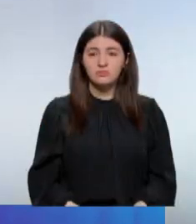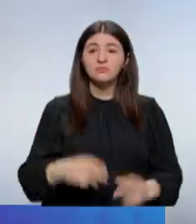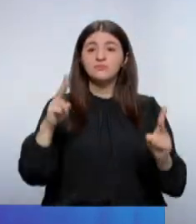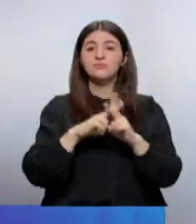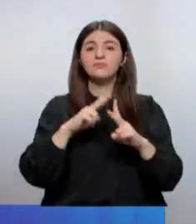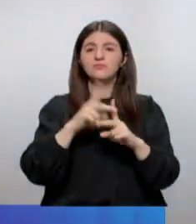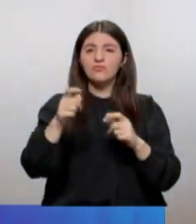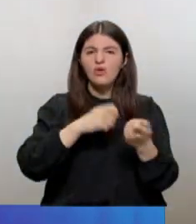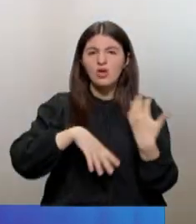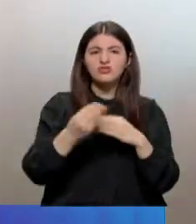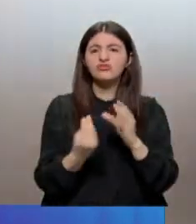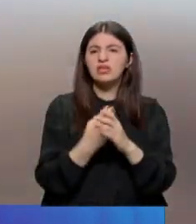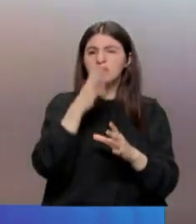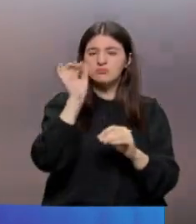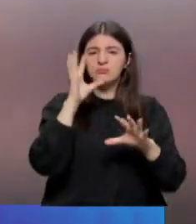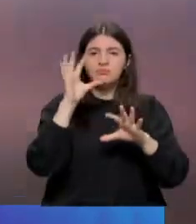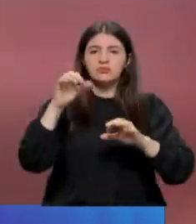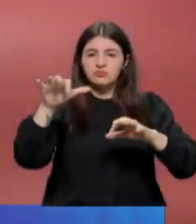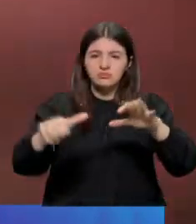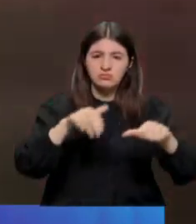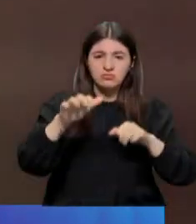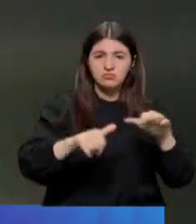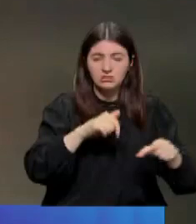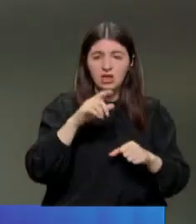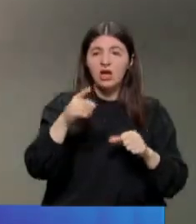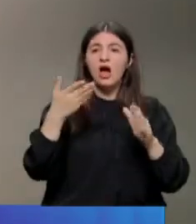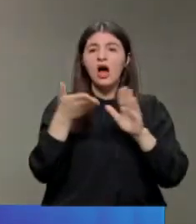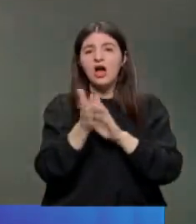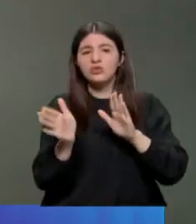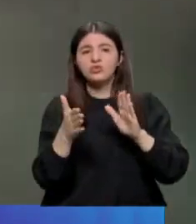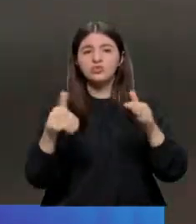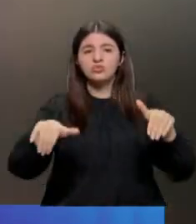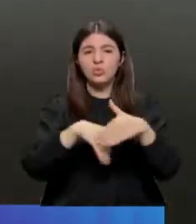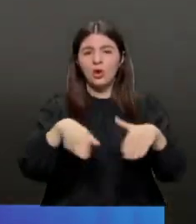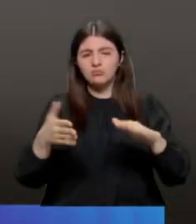Polis taşkınlık yapan taraftarlara müdahalede bulundu. Taraftarlar ara sokaklara kaçarak dağıldı.